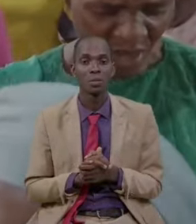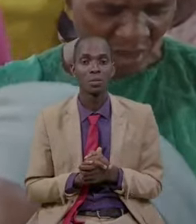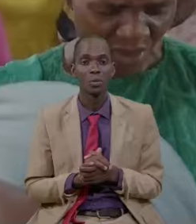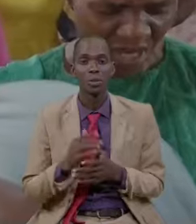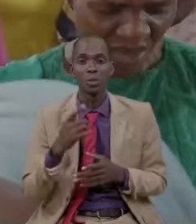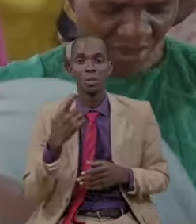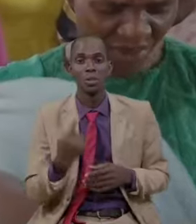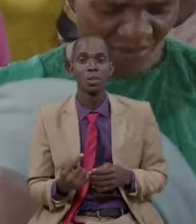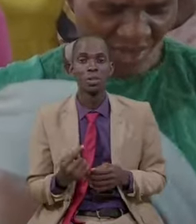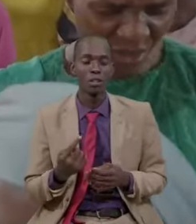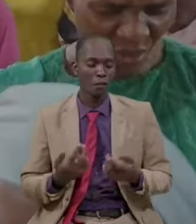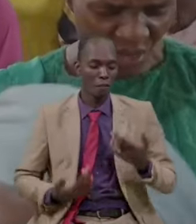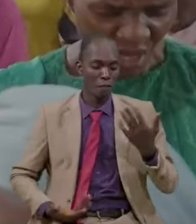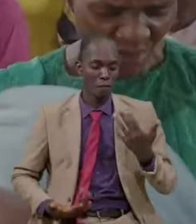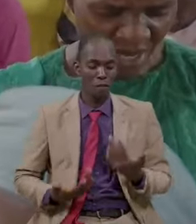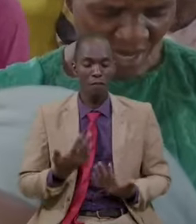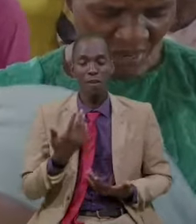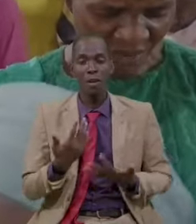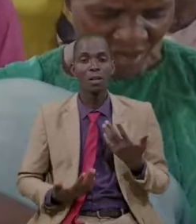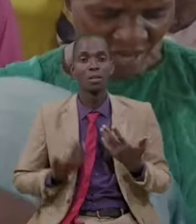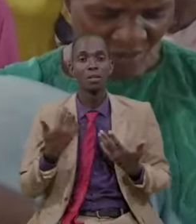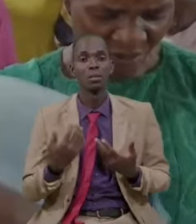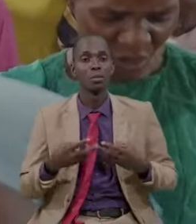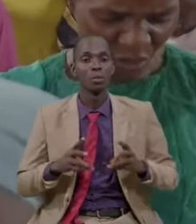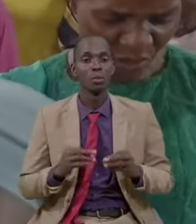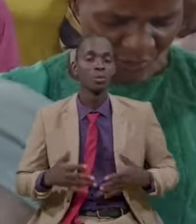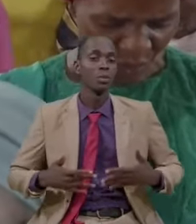La disposition de feu.